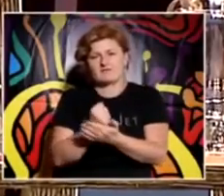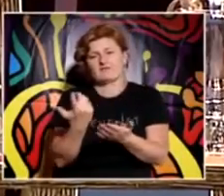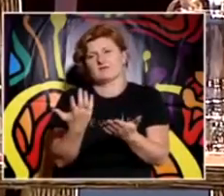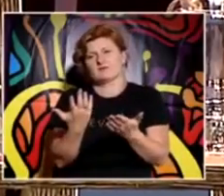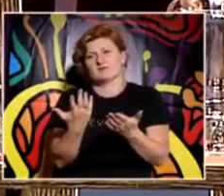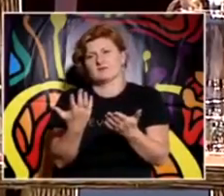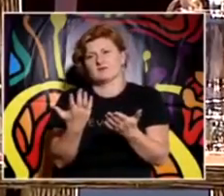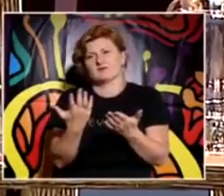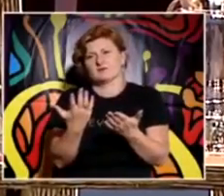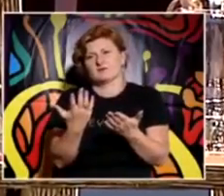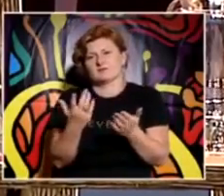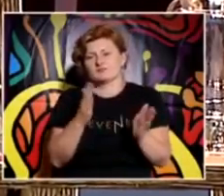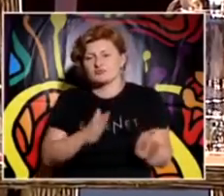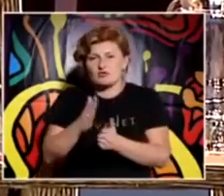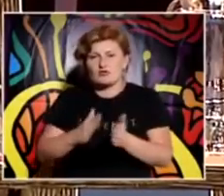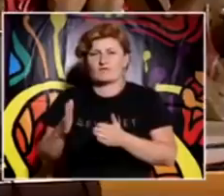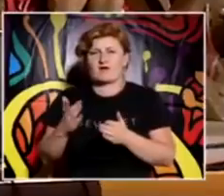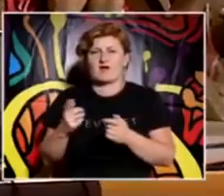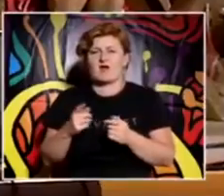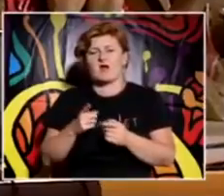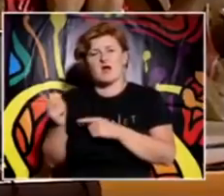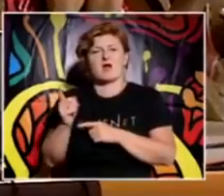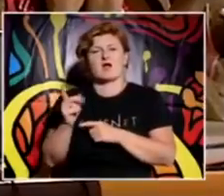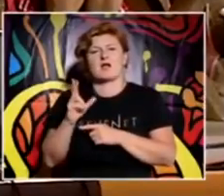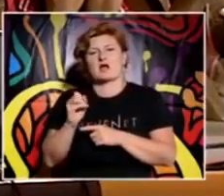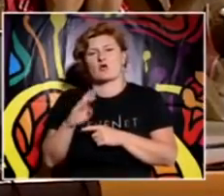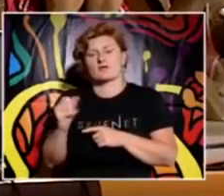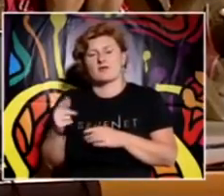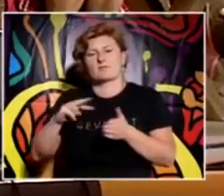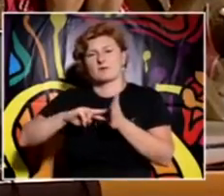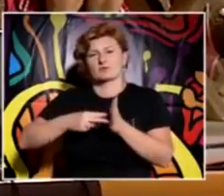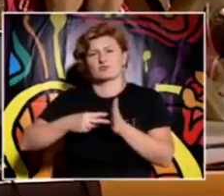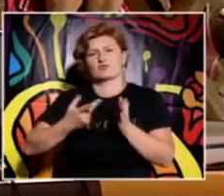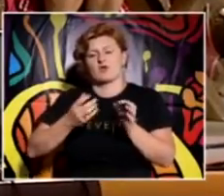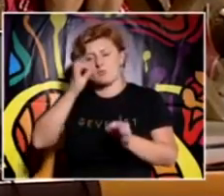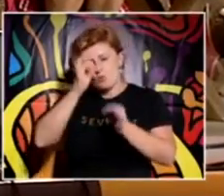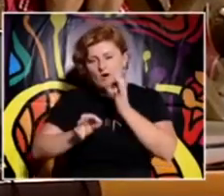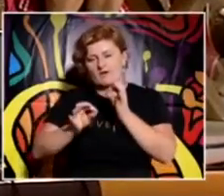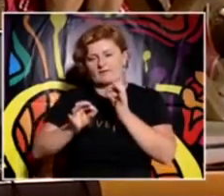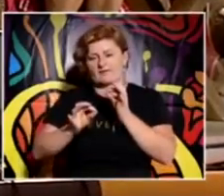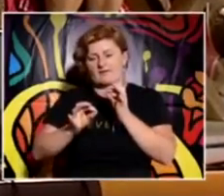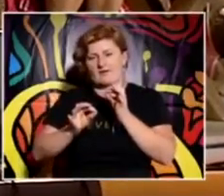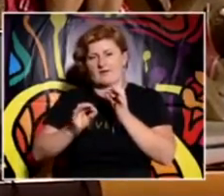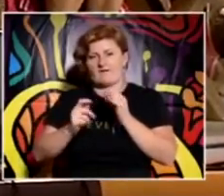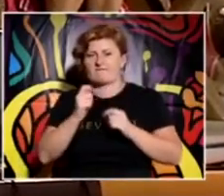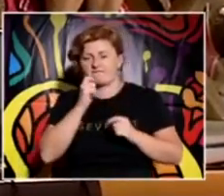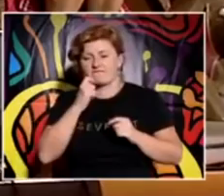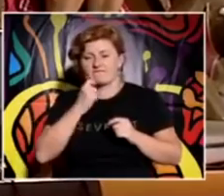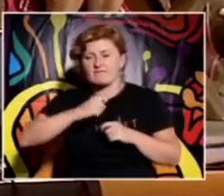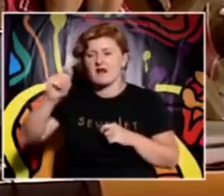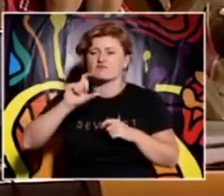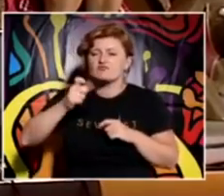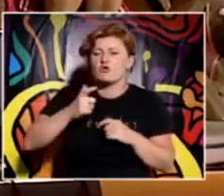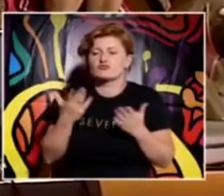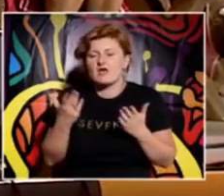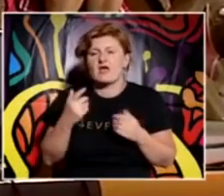czysto technicznej przygotowania w tym kierunku. Karolina raczej planuje już takie szczegóły wyprawy, czyli co gdzie, a ja zastanawiam się bardziej